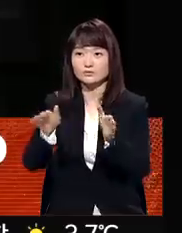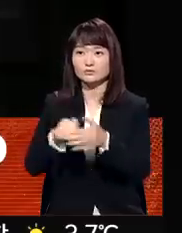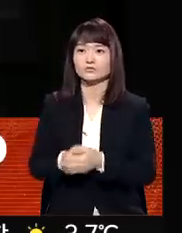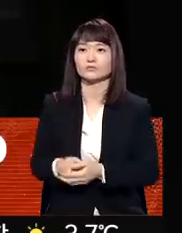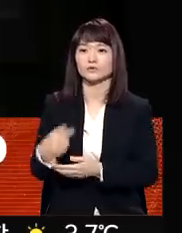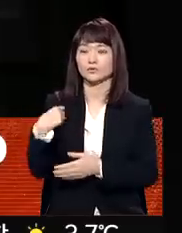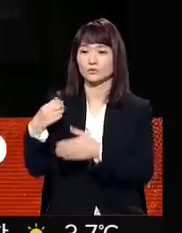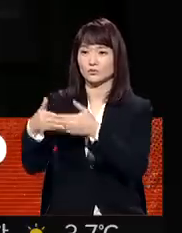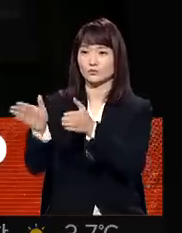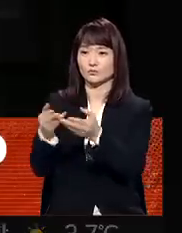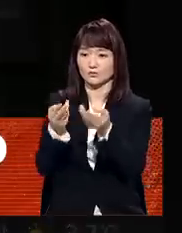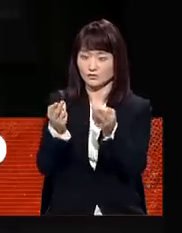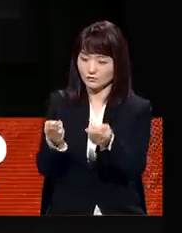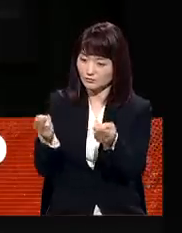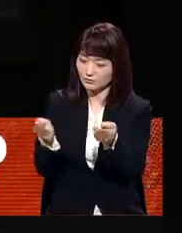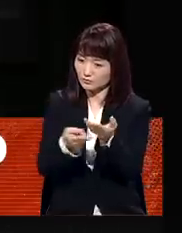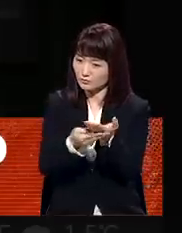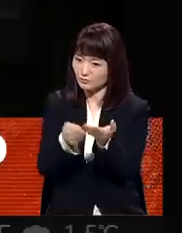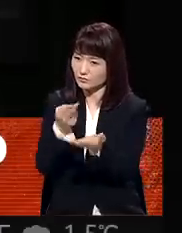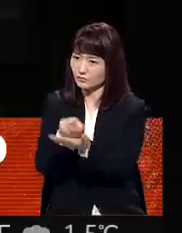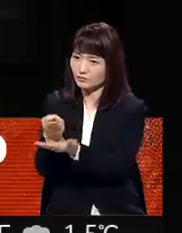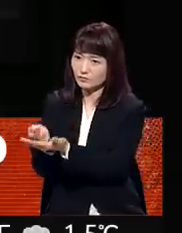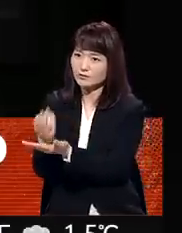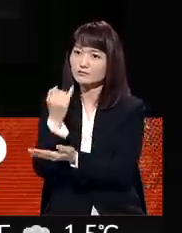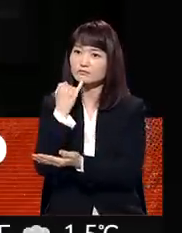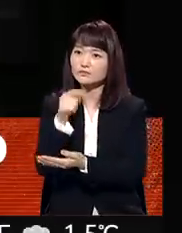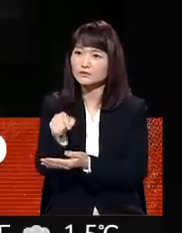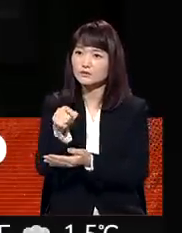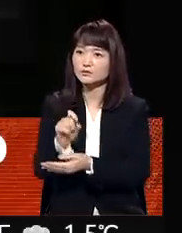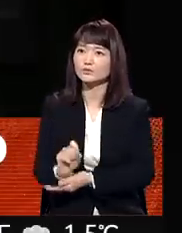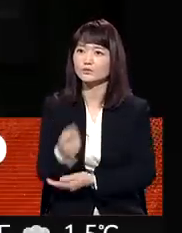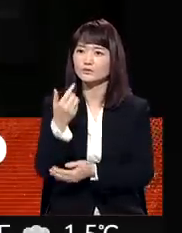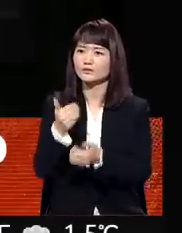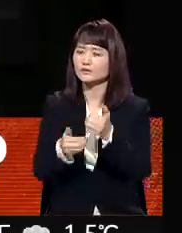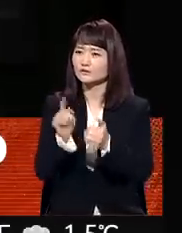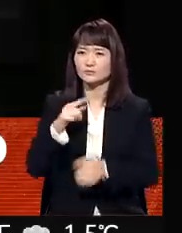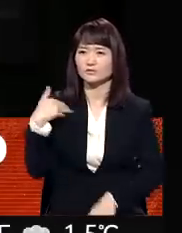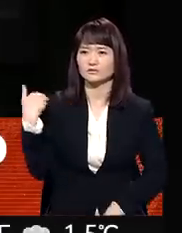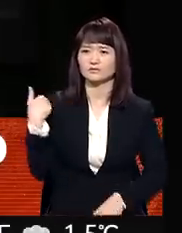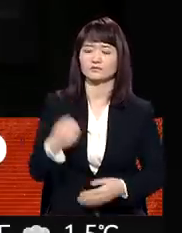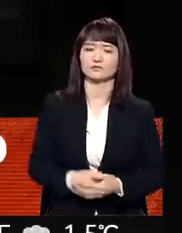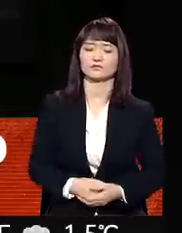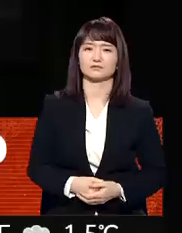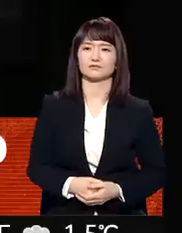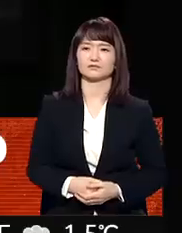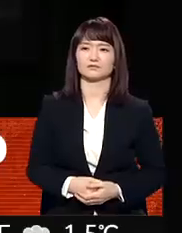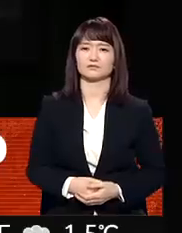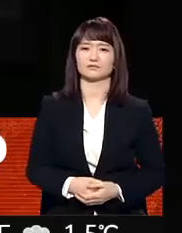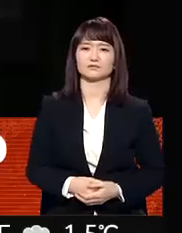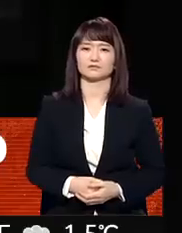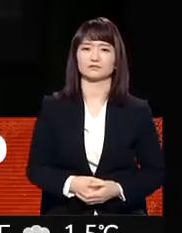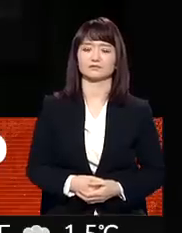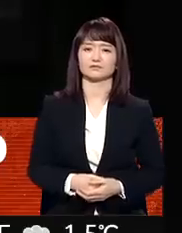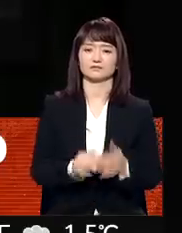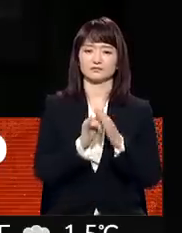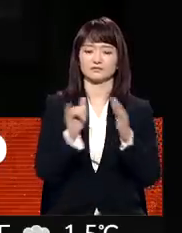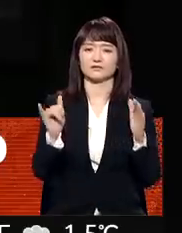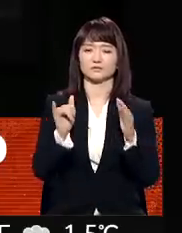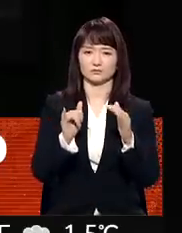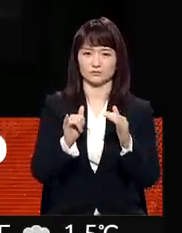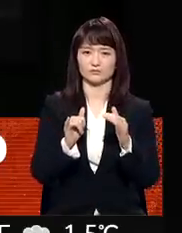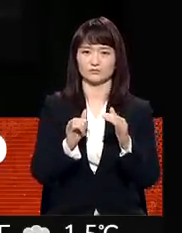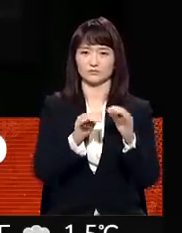잘 수 있을 것 같은데 왜 이걸로 갈등이 생기는지 잘 모르겠는 입장입니다 가족 여러분들도 ox가 굉장히 갈리는 문제인 거